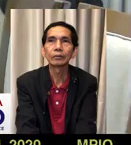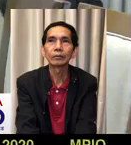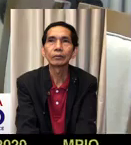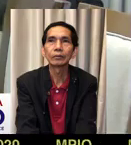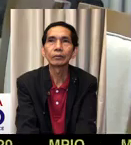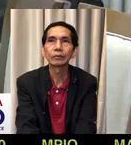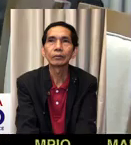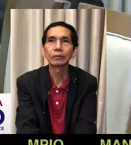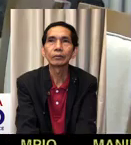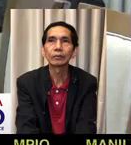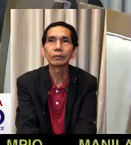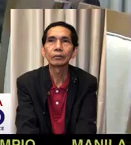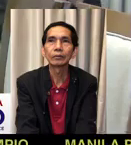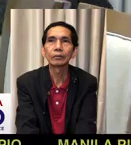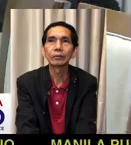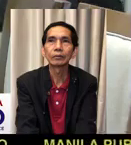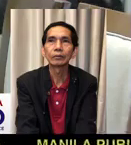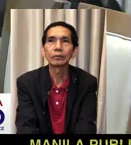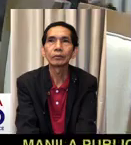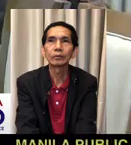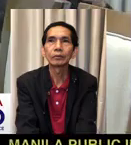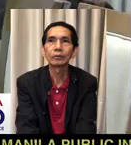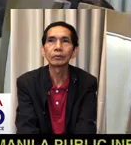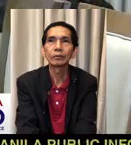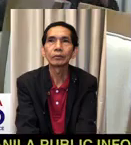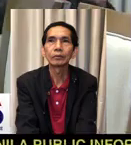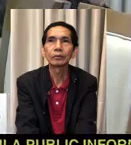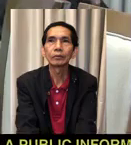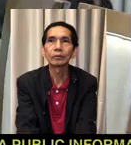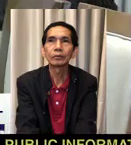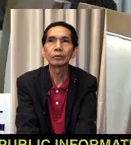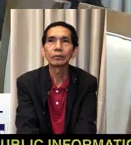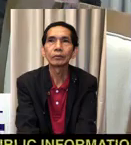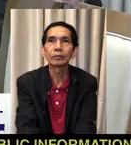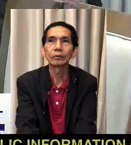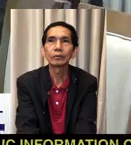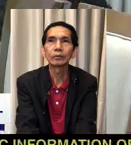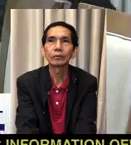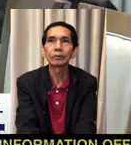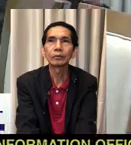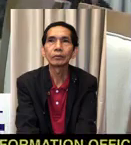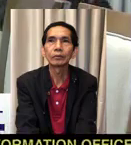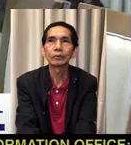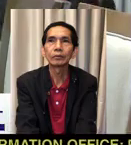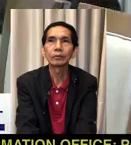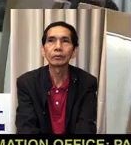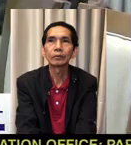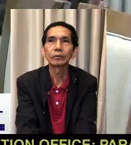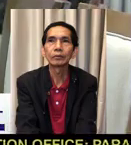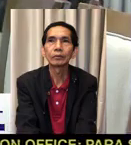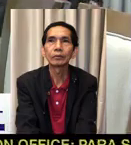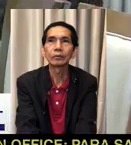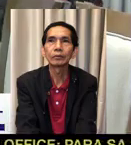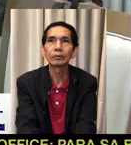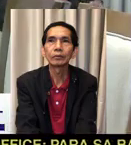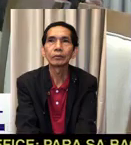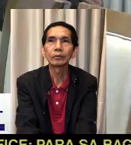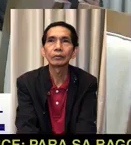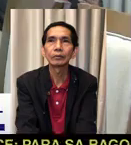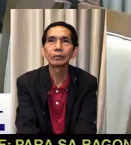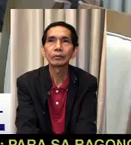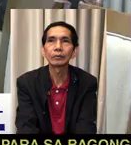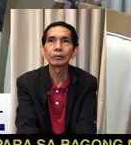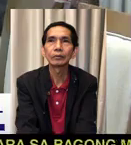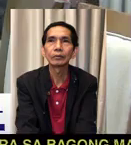mga balita ngayon. May mga malulungkot na balita o mga nangyari, mga hindi kanais-nais,